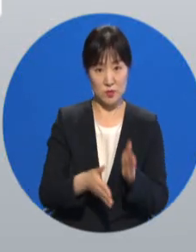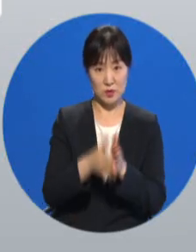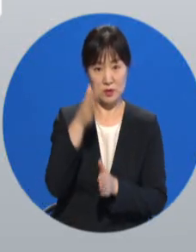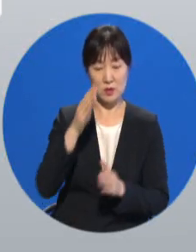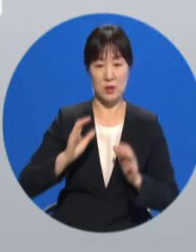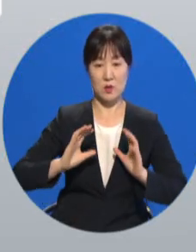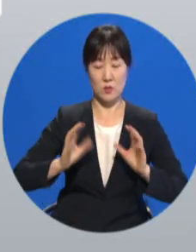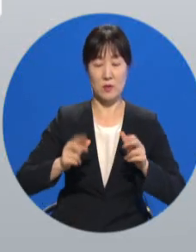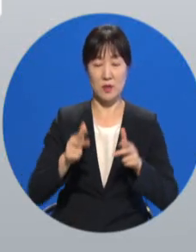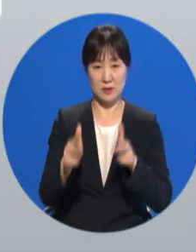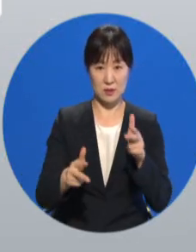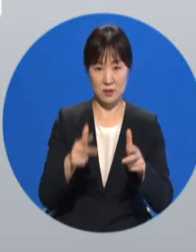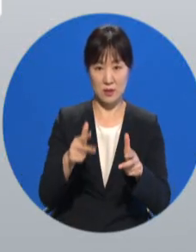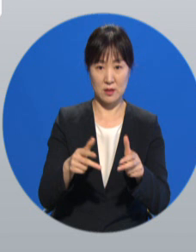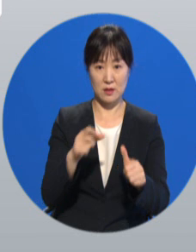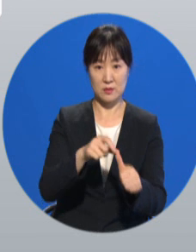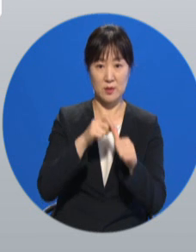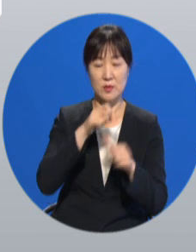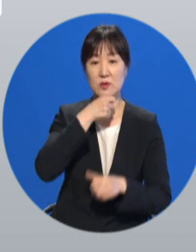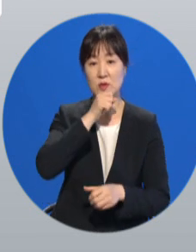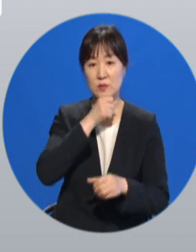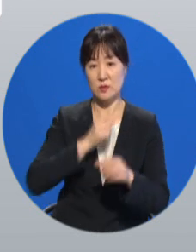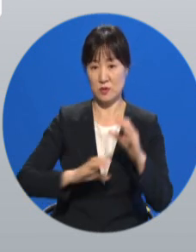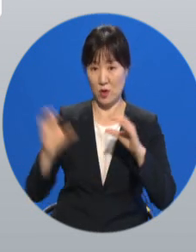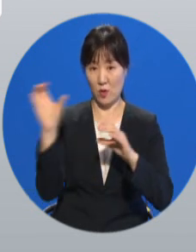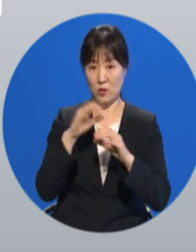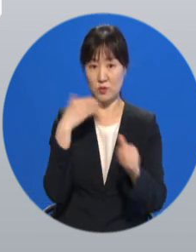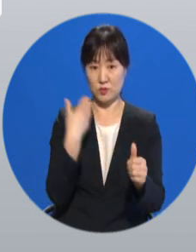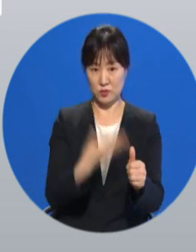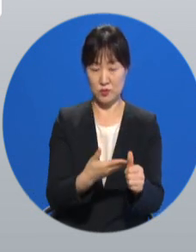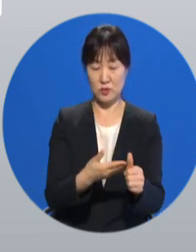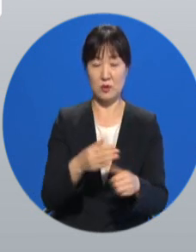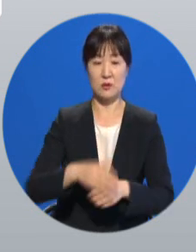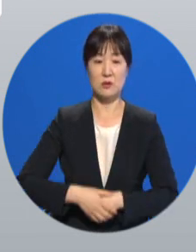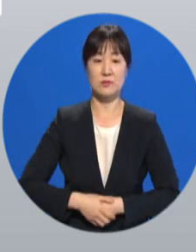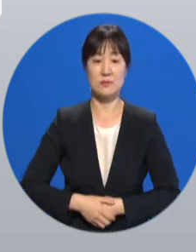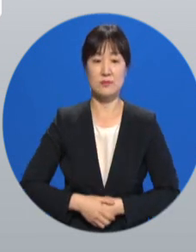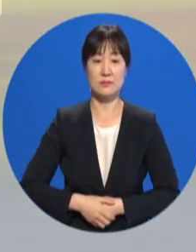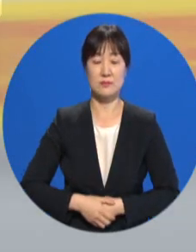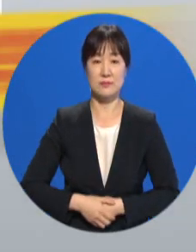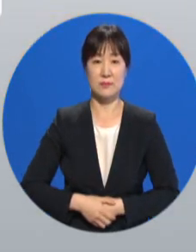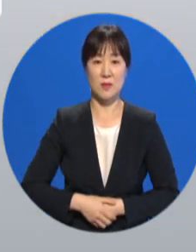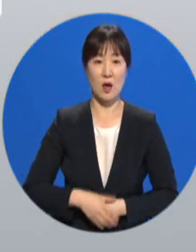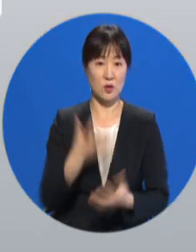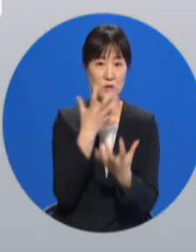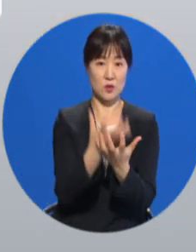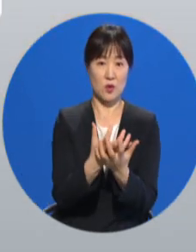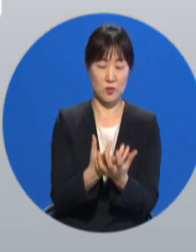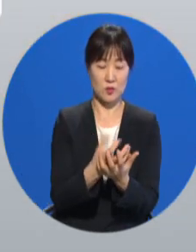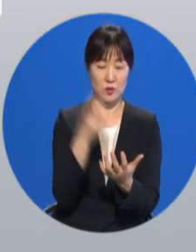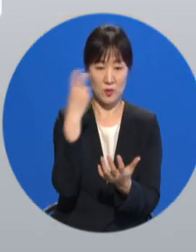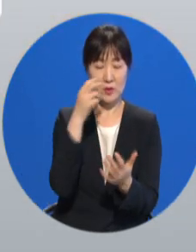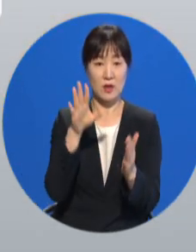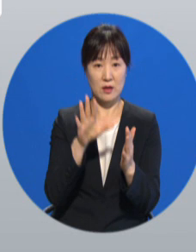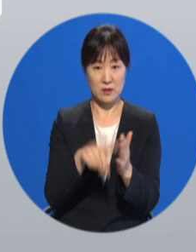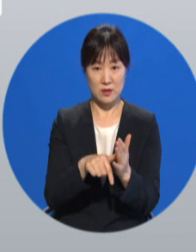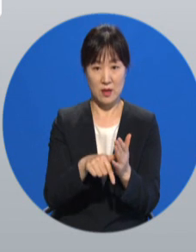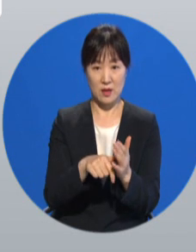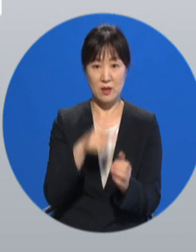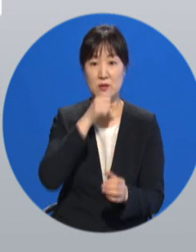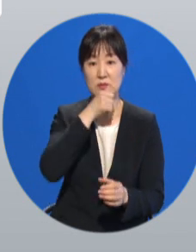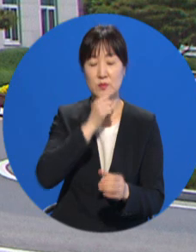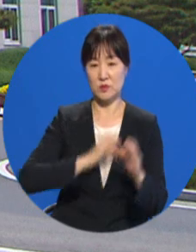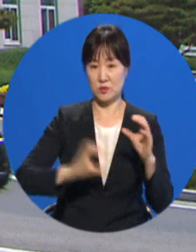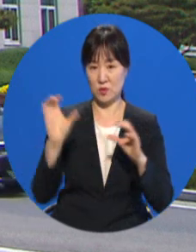국가산단의 대기업들과 채용 가점제를 추진하고 있는 가운데 일부 대기업의 경우 서류 전형 시 지역민들에게 가산점을 부여하고 있습니다.